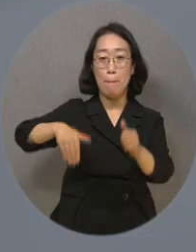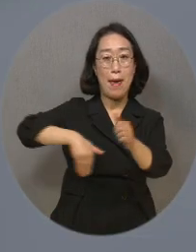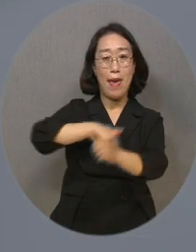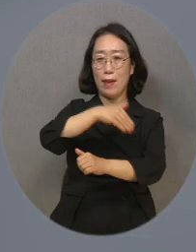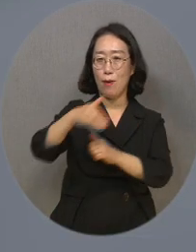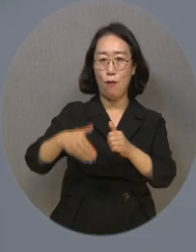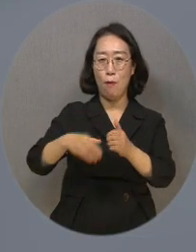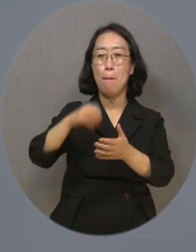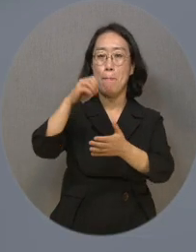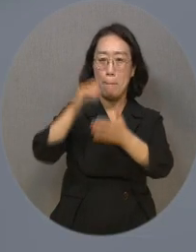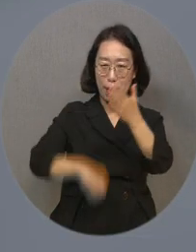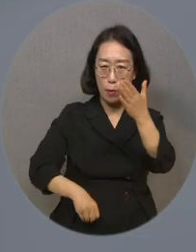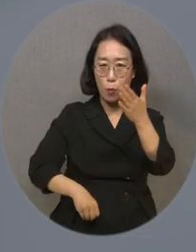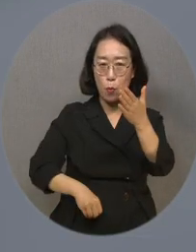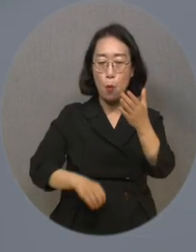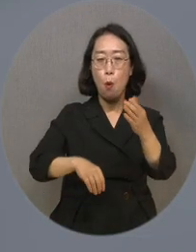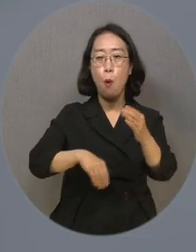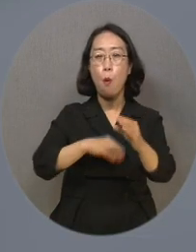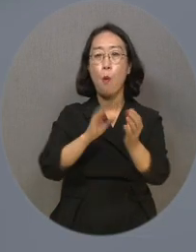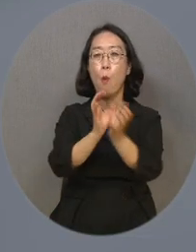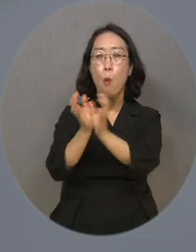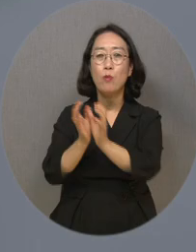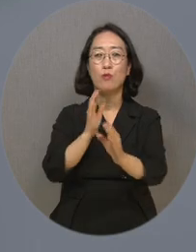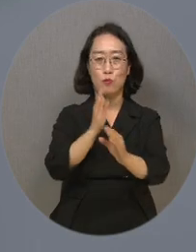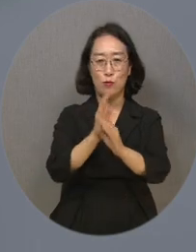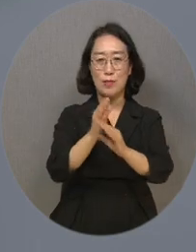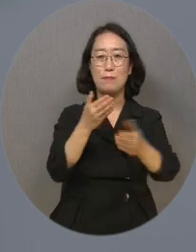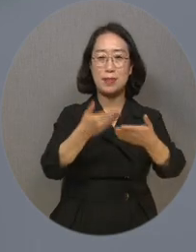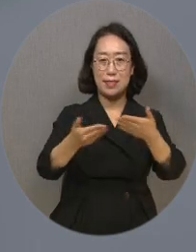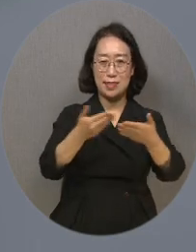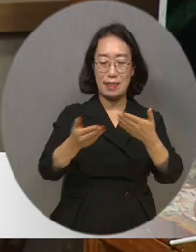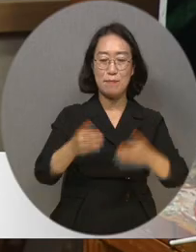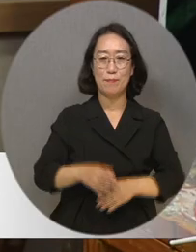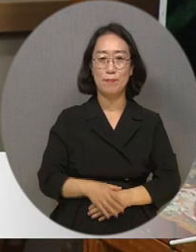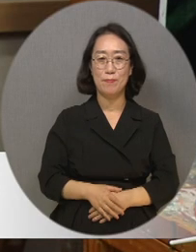묘사가 생략되어 나타납니다.